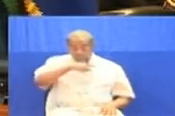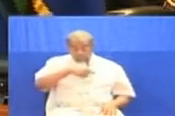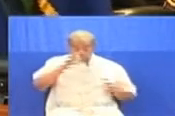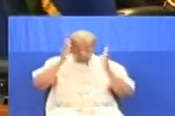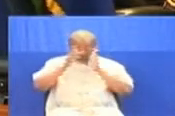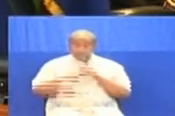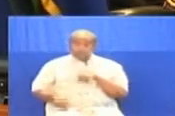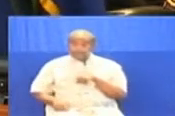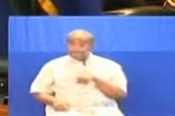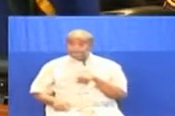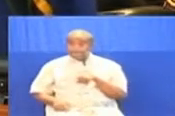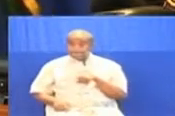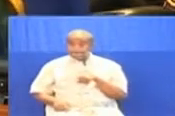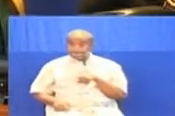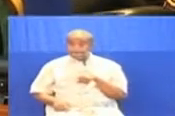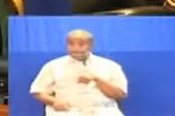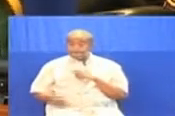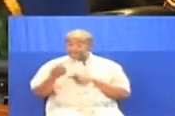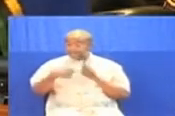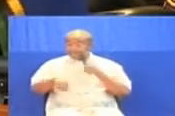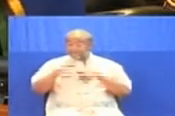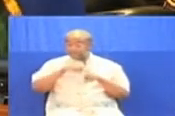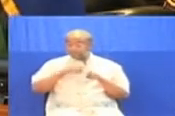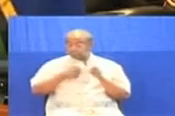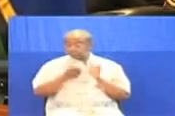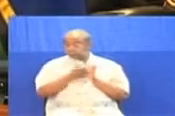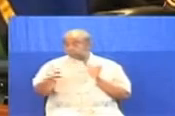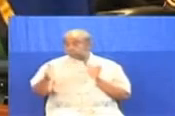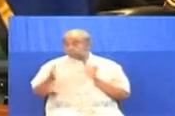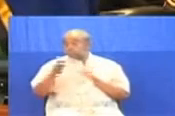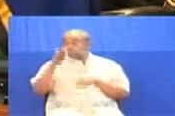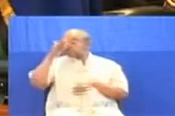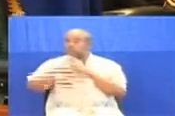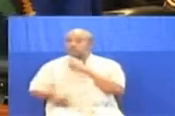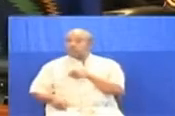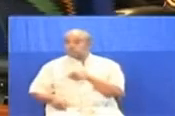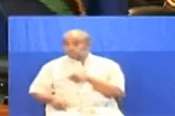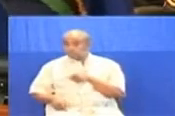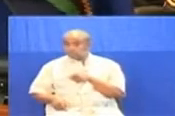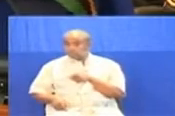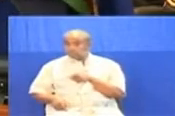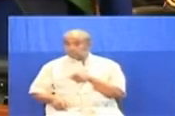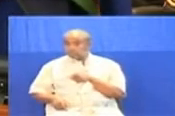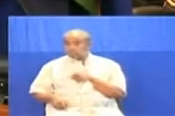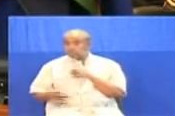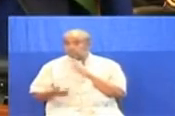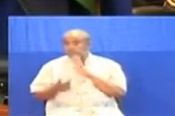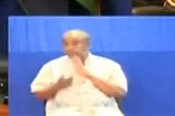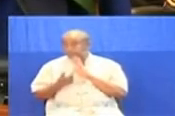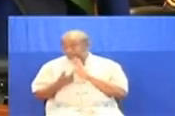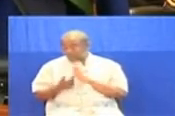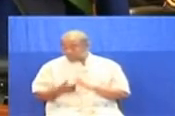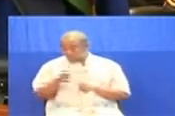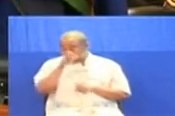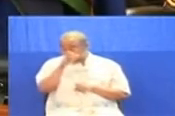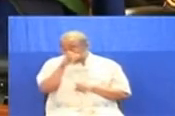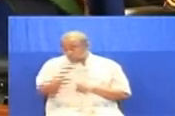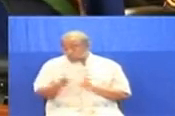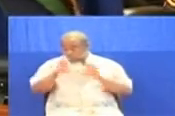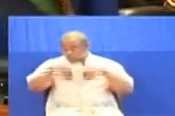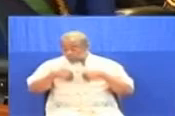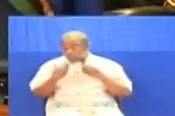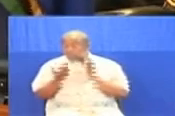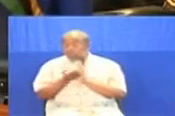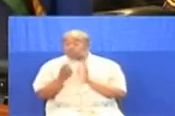wabunge katika kipindi hiki cha mwisho, kwa wale ambao hawatabahatika na kwa wale ambao maombi yale wameitikia